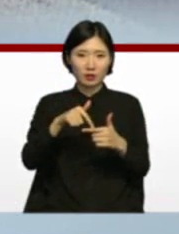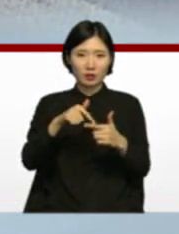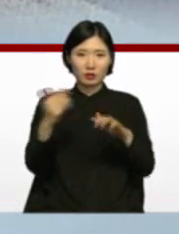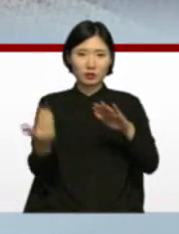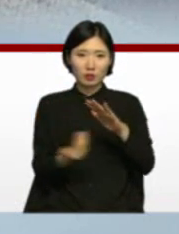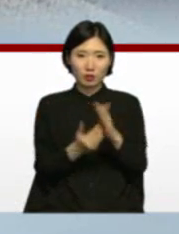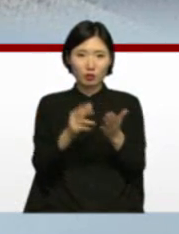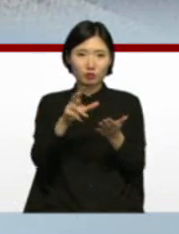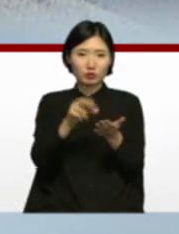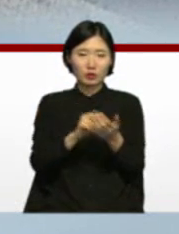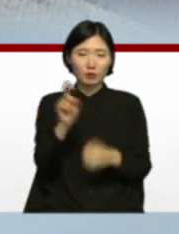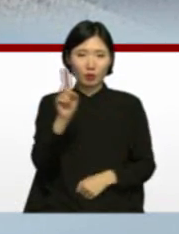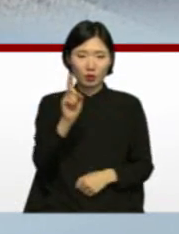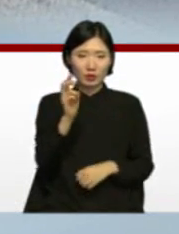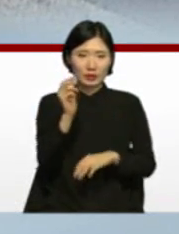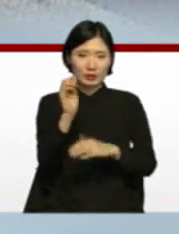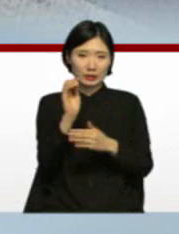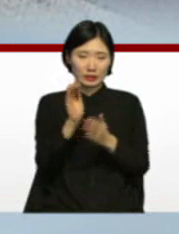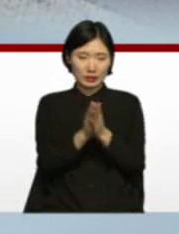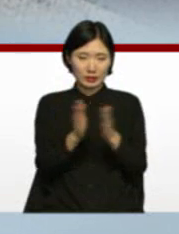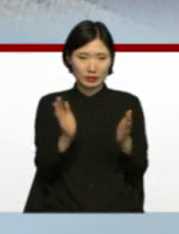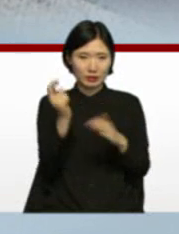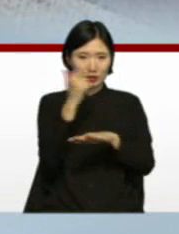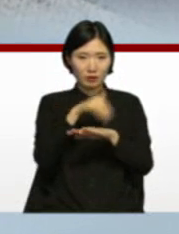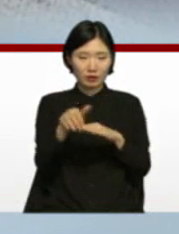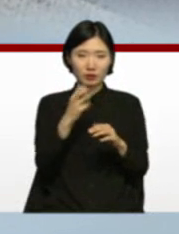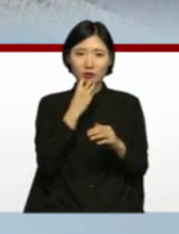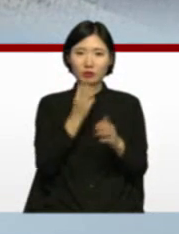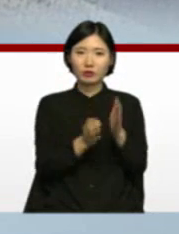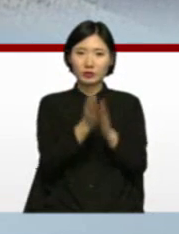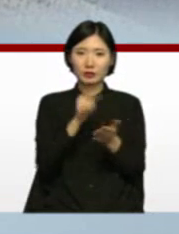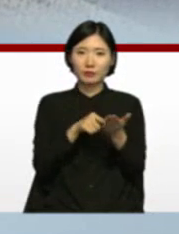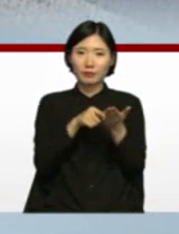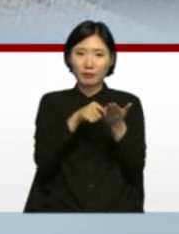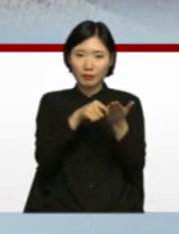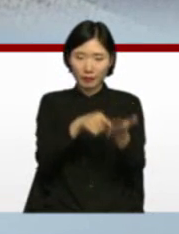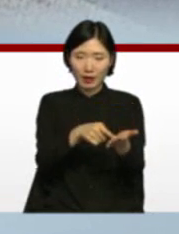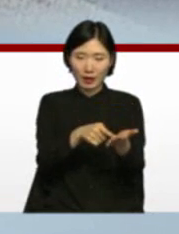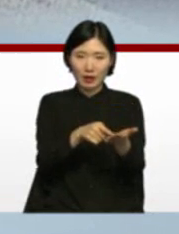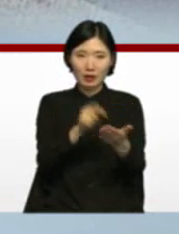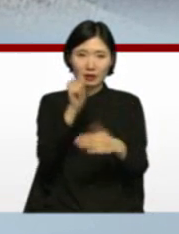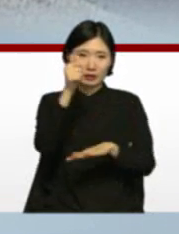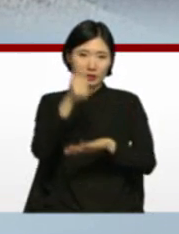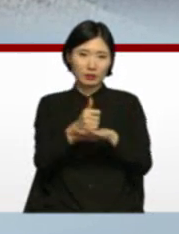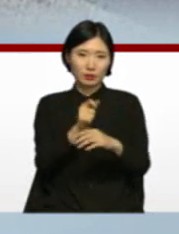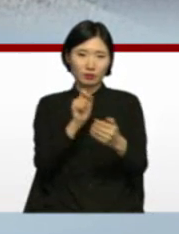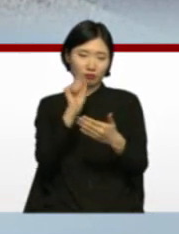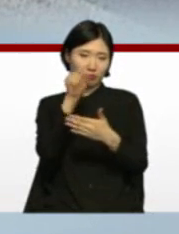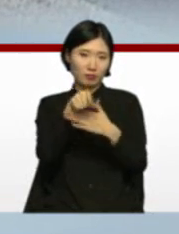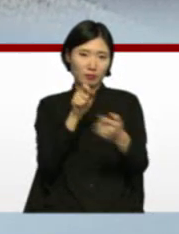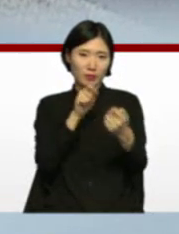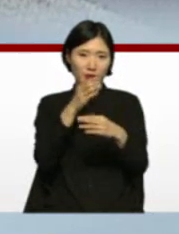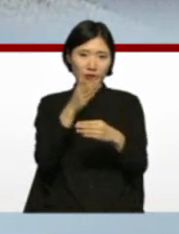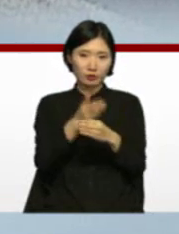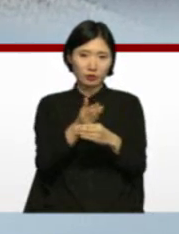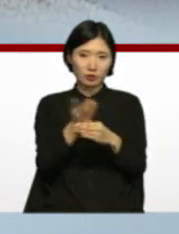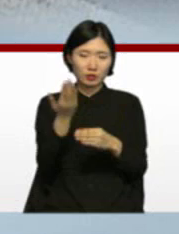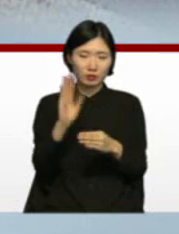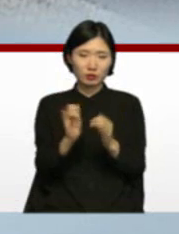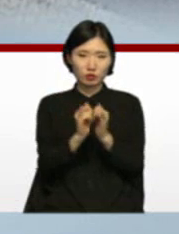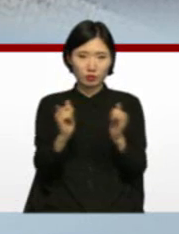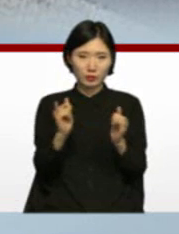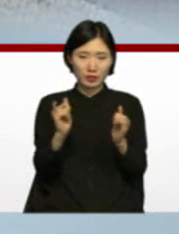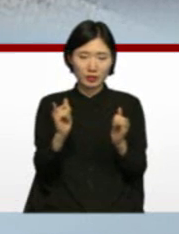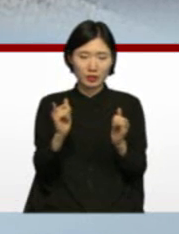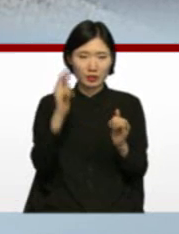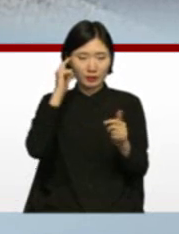관문인 실시계획을 서울시에 신청하면서 최종 승인만 남겨두고 있는 상황입니다 하지만 주민들과 이견을 보이고